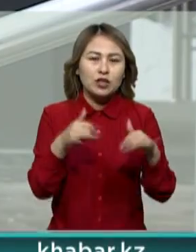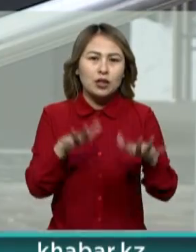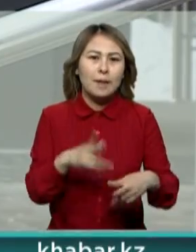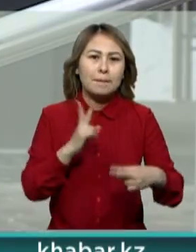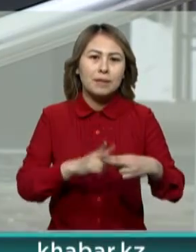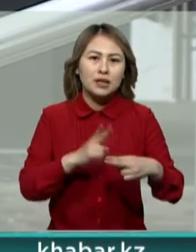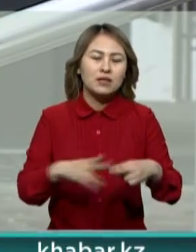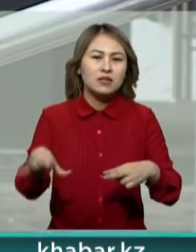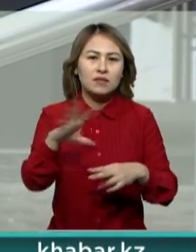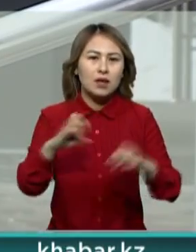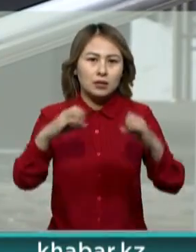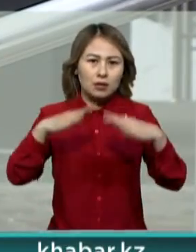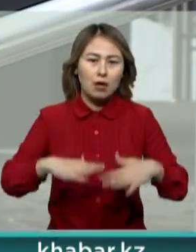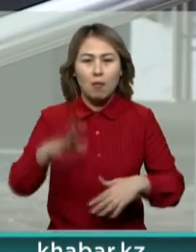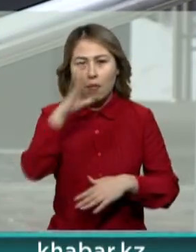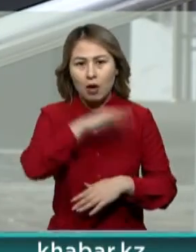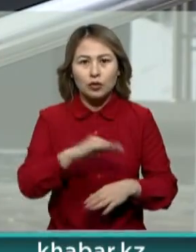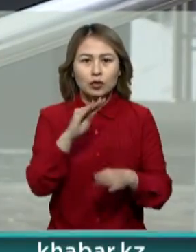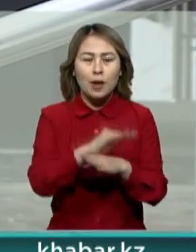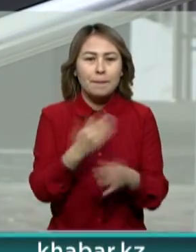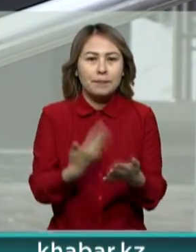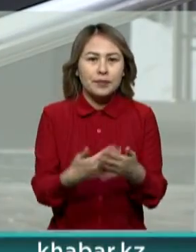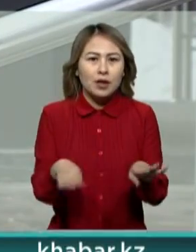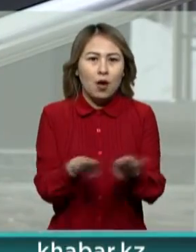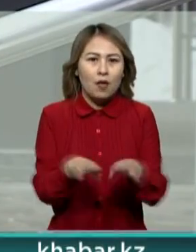құнының төмендеуіне әкеліп соғуы мүмкін. Осындай